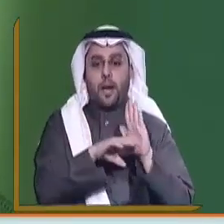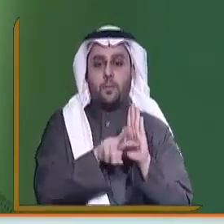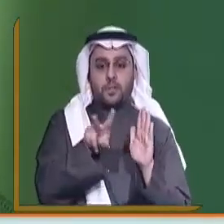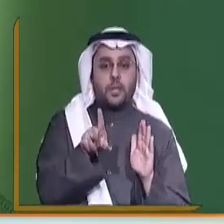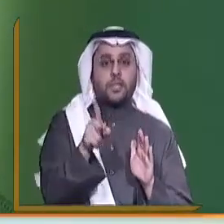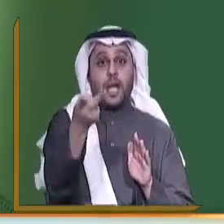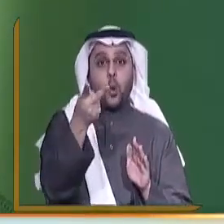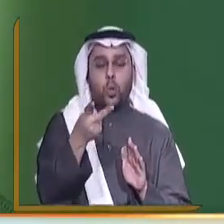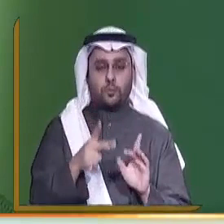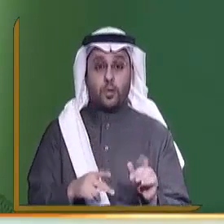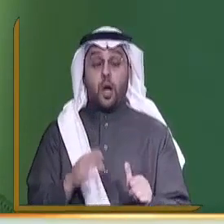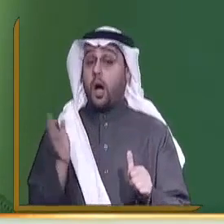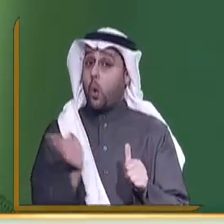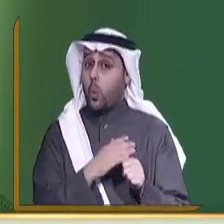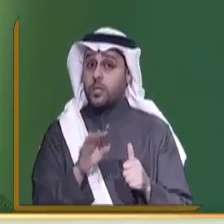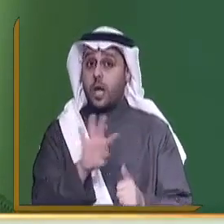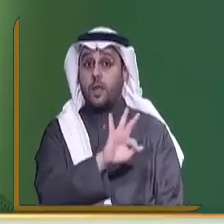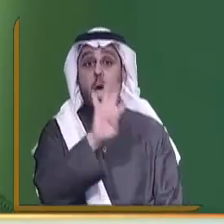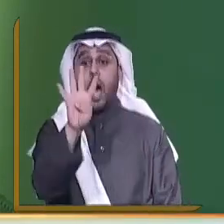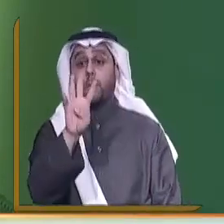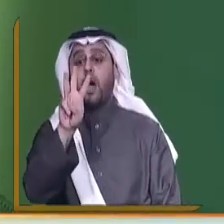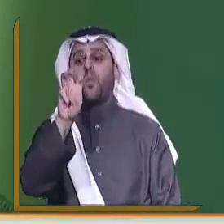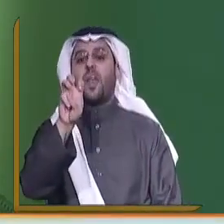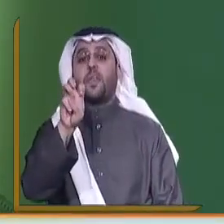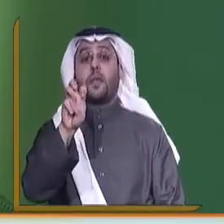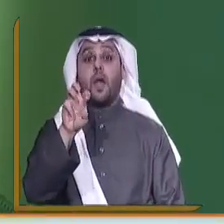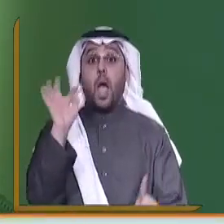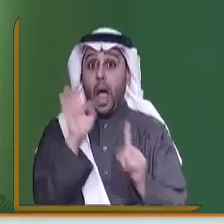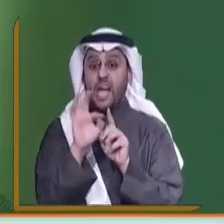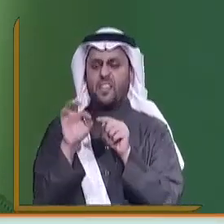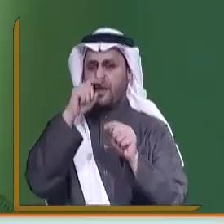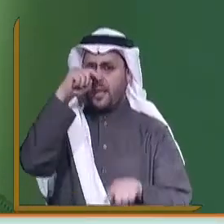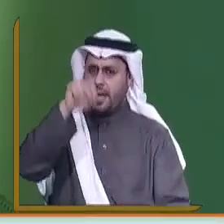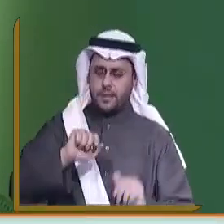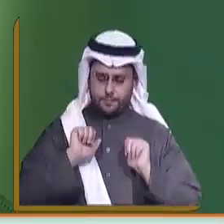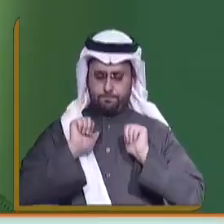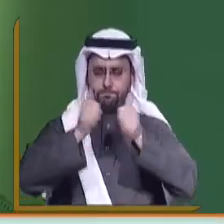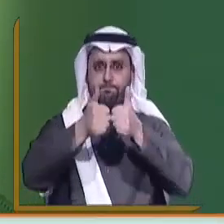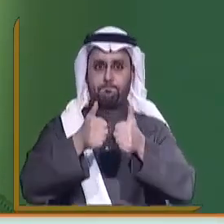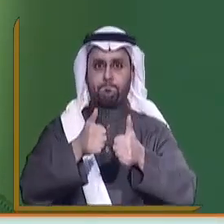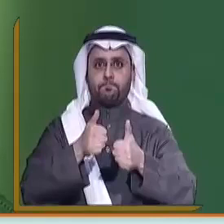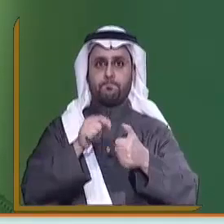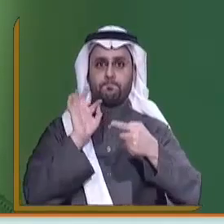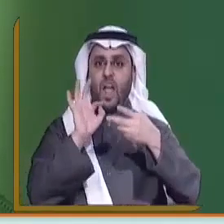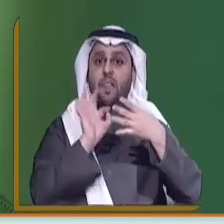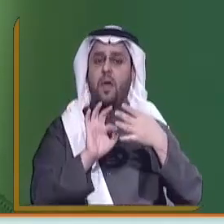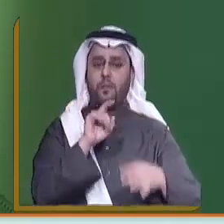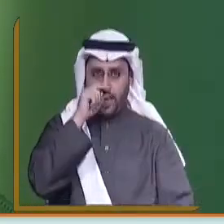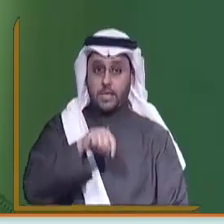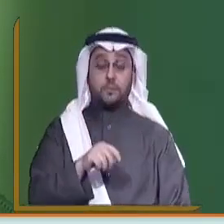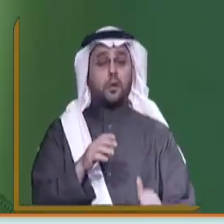عن تحقيق 34 30 هدف من اهداف رؤيه رؤيه المملكه العربيه السعوديه 2030 ف النطاق